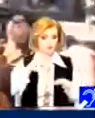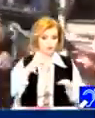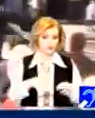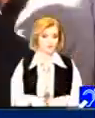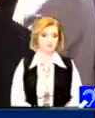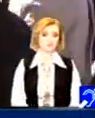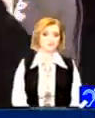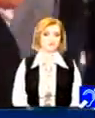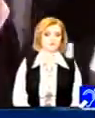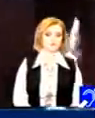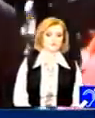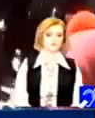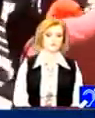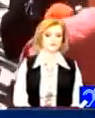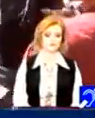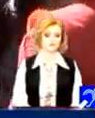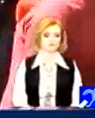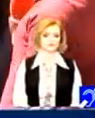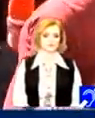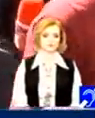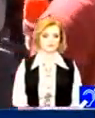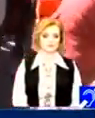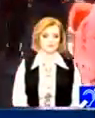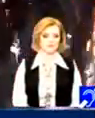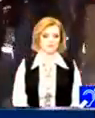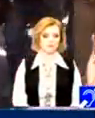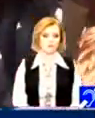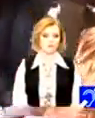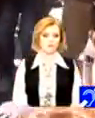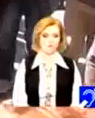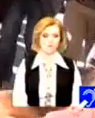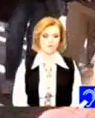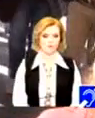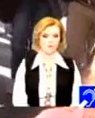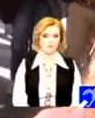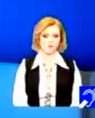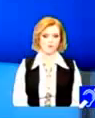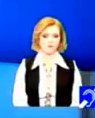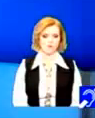în ritmul marcat tot de ea prin bătaia palmelor. De la Madrid pentru TVR, Felix Damian.